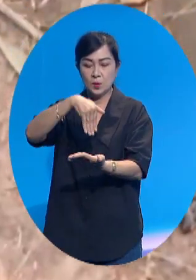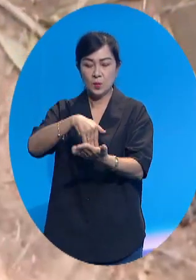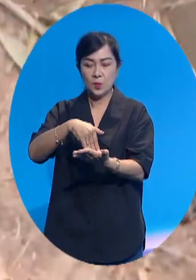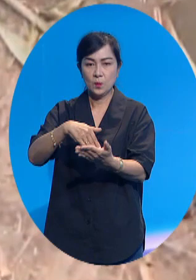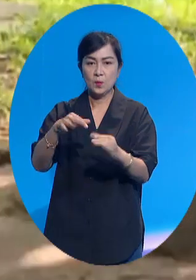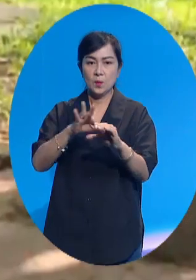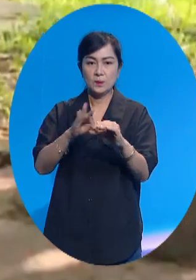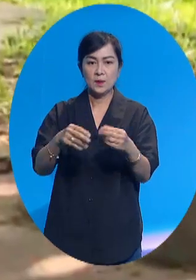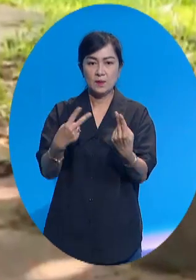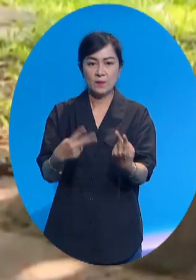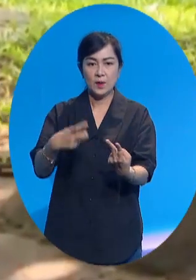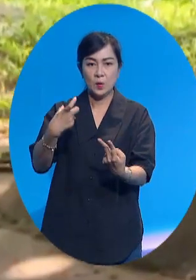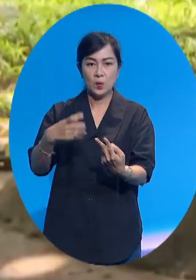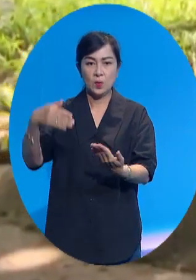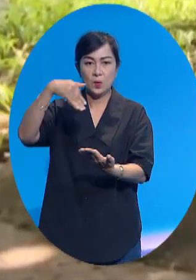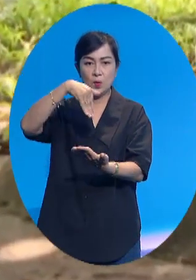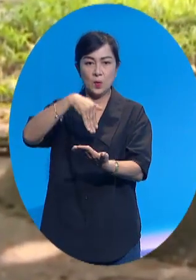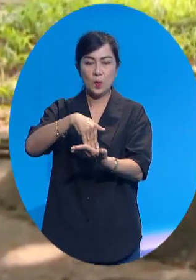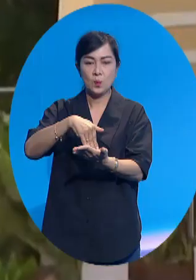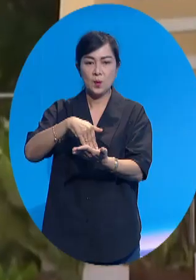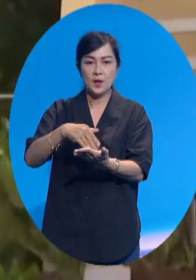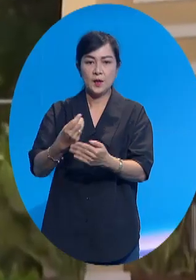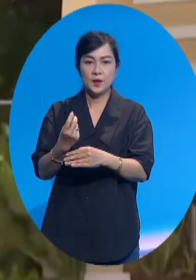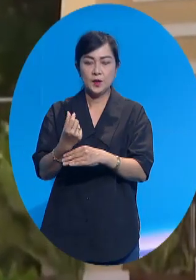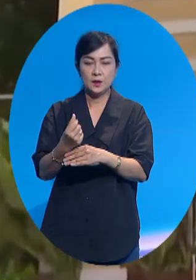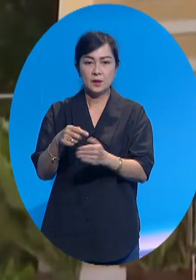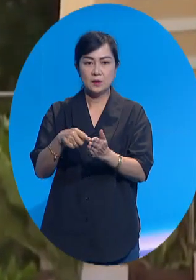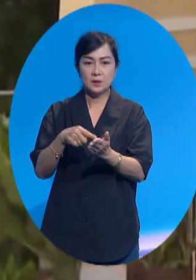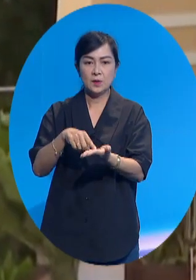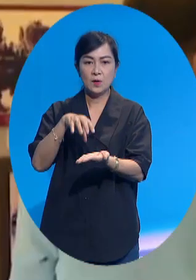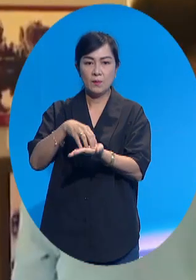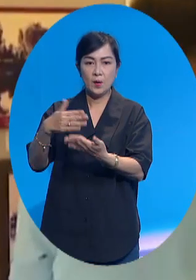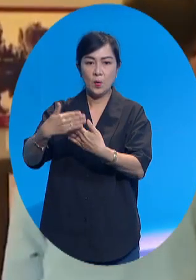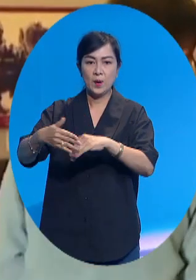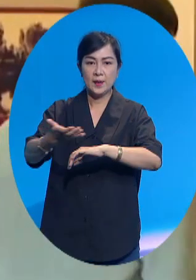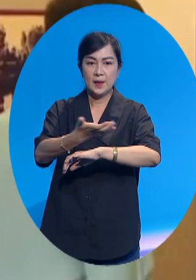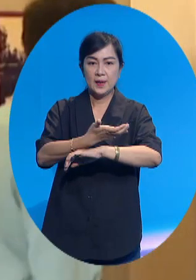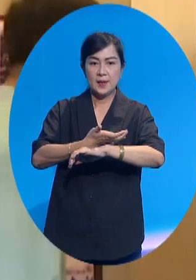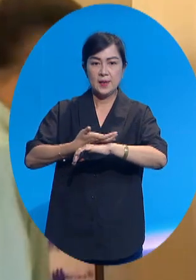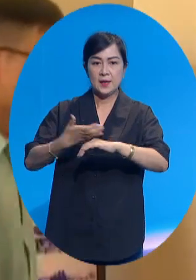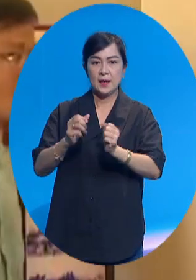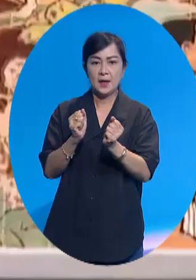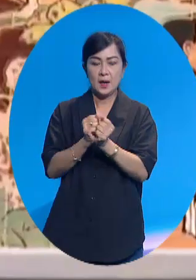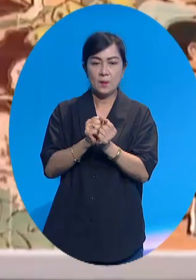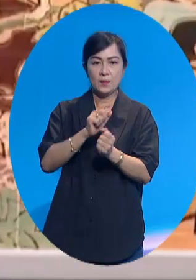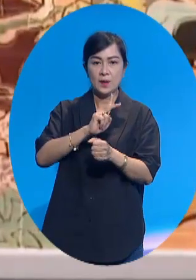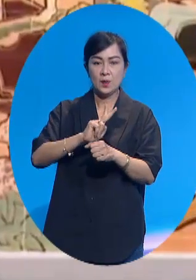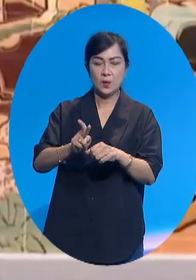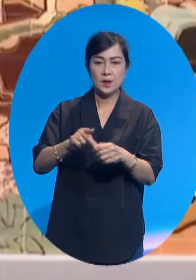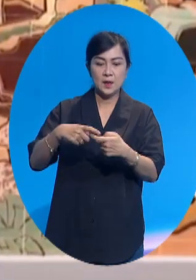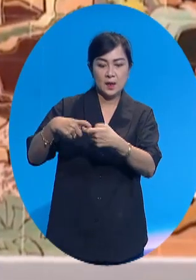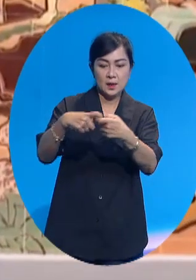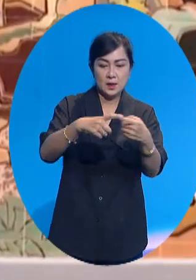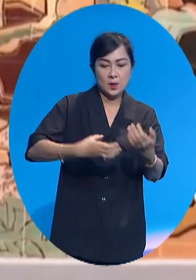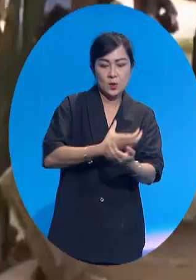tư. Và như vậy quận có thể thu hút một nguồn lực lớn, kinh phí từ các khu vực ngoài nhà nước, và chúng ta kết hợp với những cái kế hoạch có sự kết nối cùng với